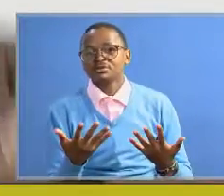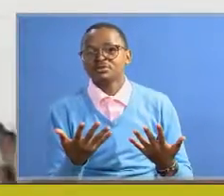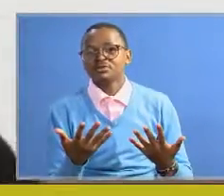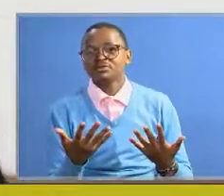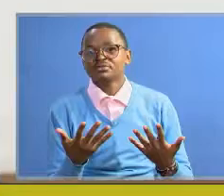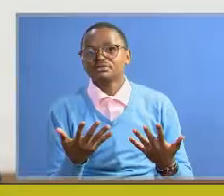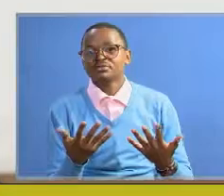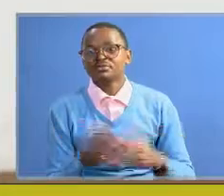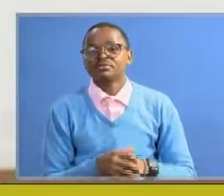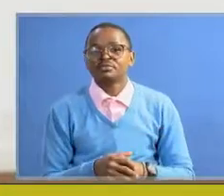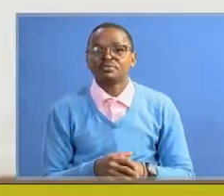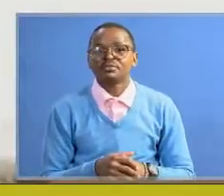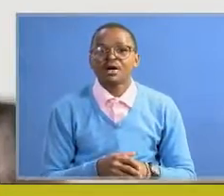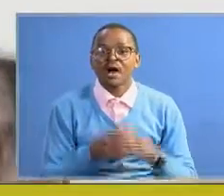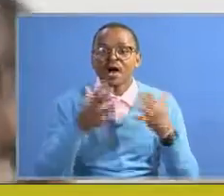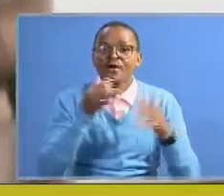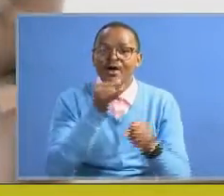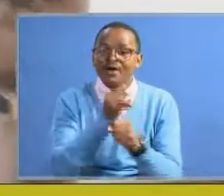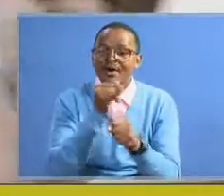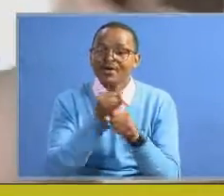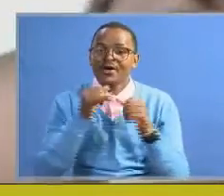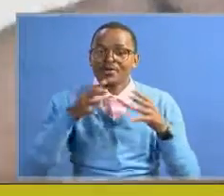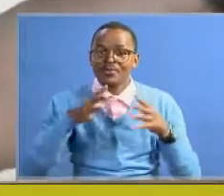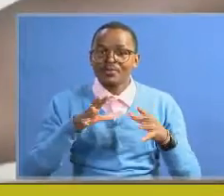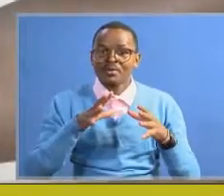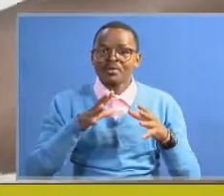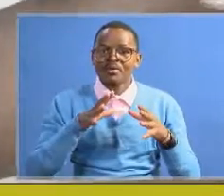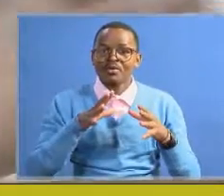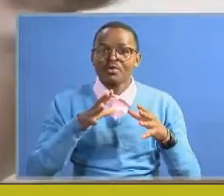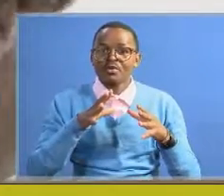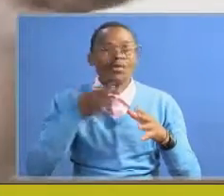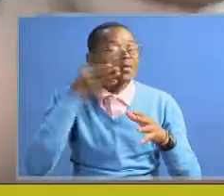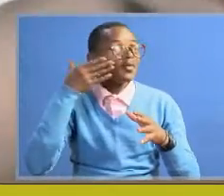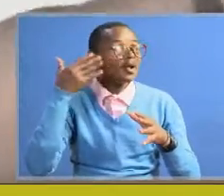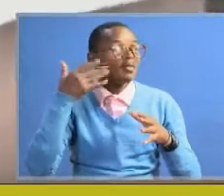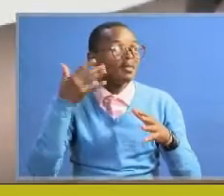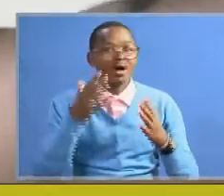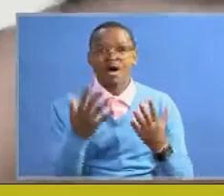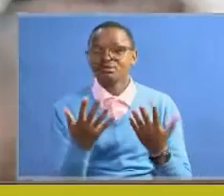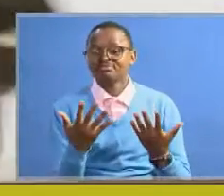gani. Sijui anafanyia hao wazungu British wa kwao.